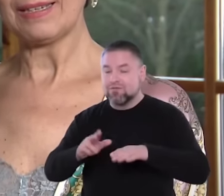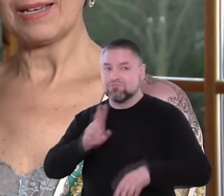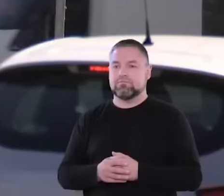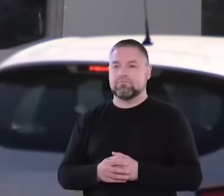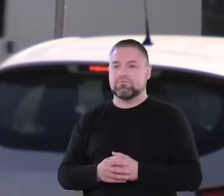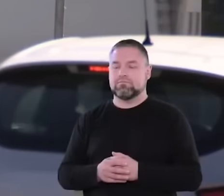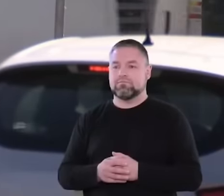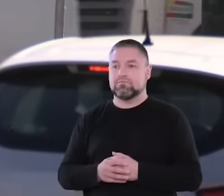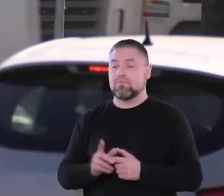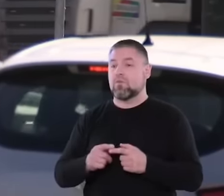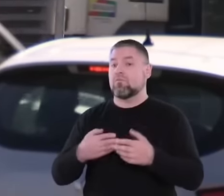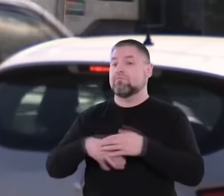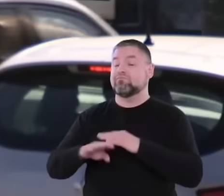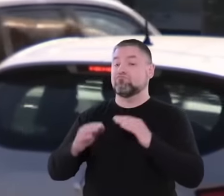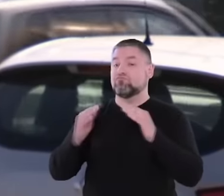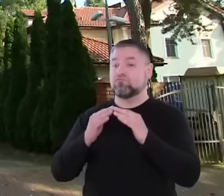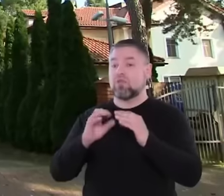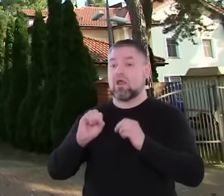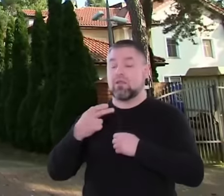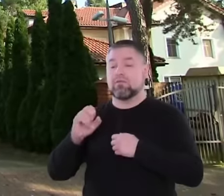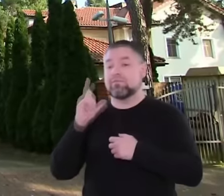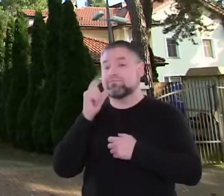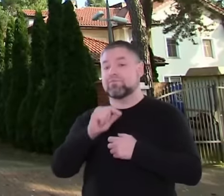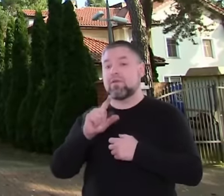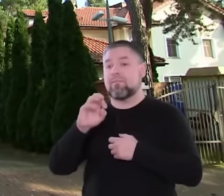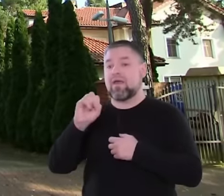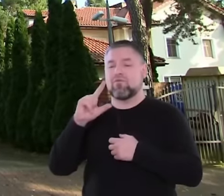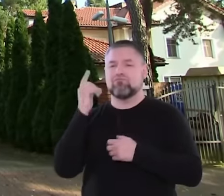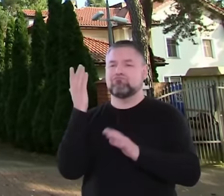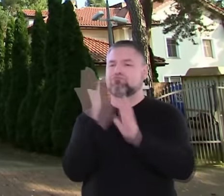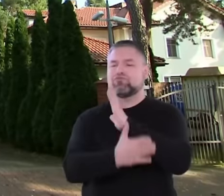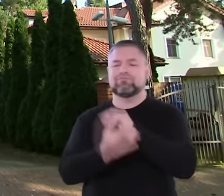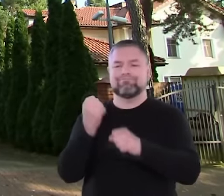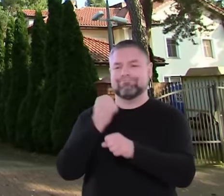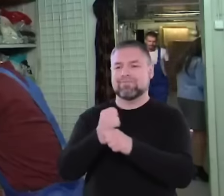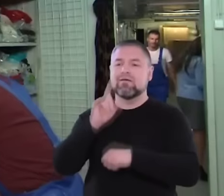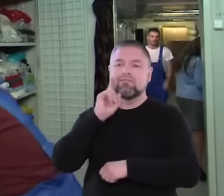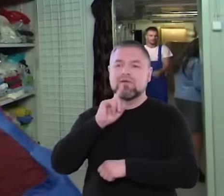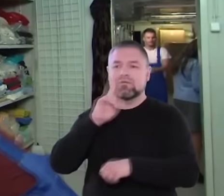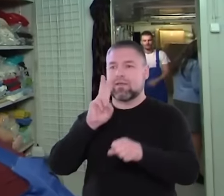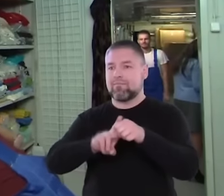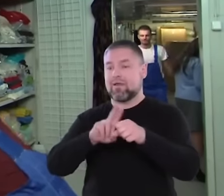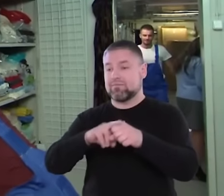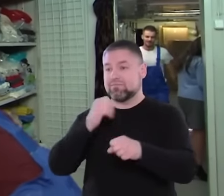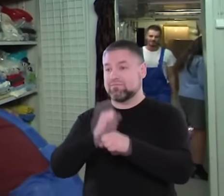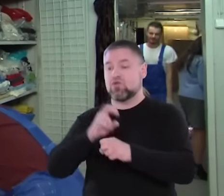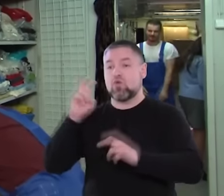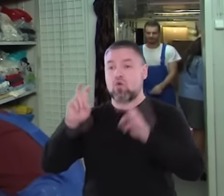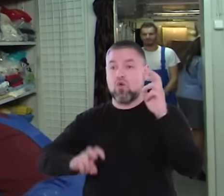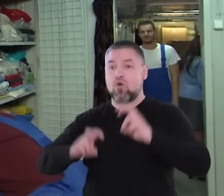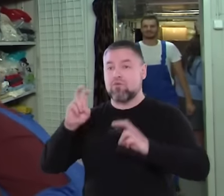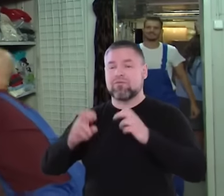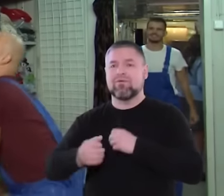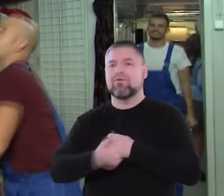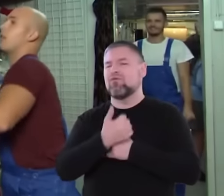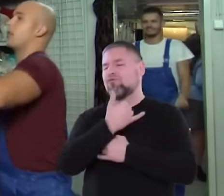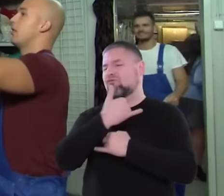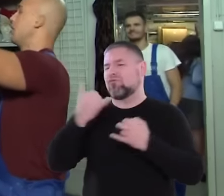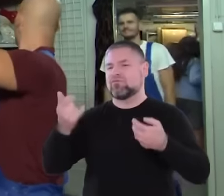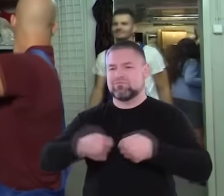go na drinka. Po wyjściu z domu Anity Paweł pojechał prosto do pracy. Mężczyzna jest magazynierem w hurtowni